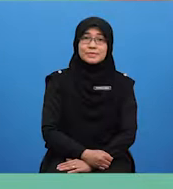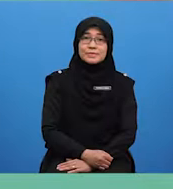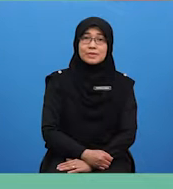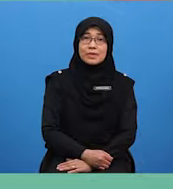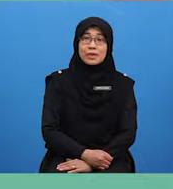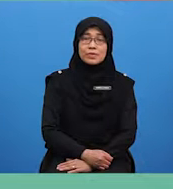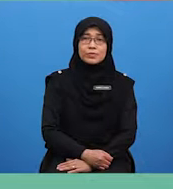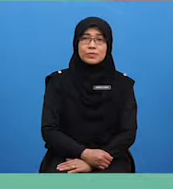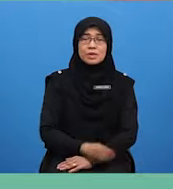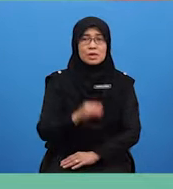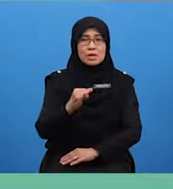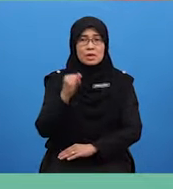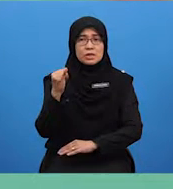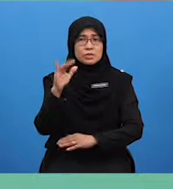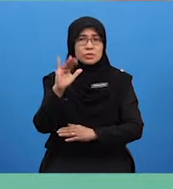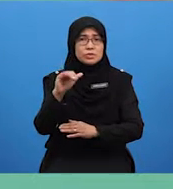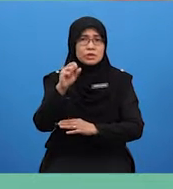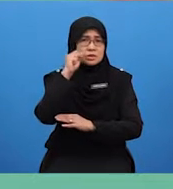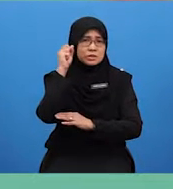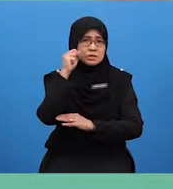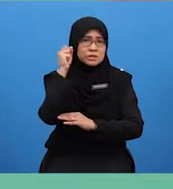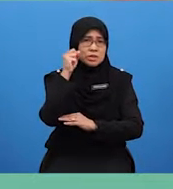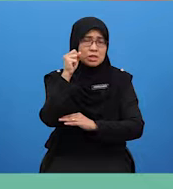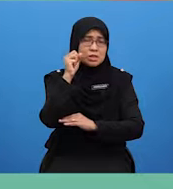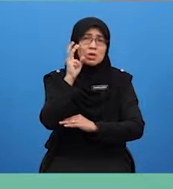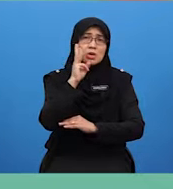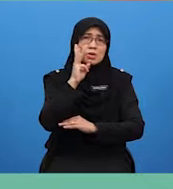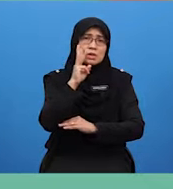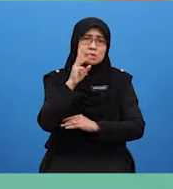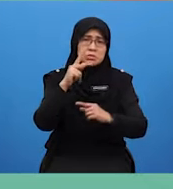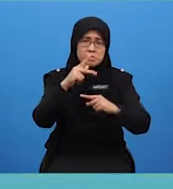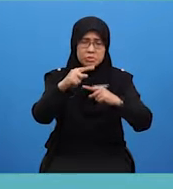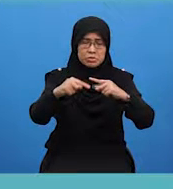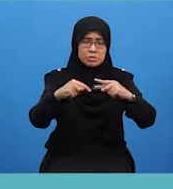Isu yang sering dialami oleh wanita iaitu kita haid yang tidak